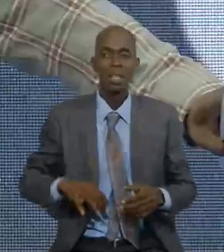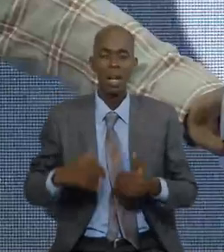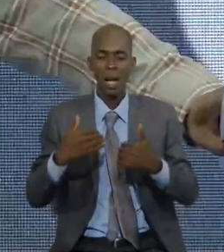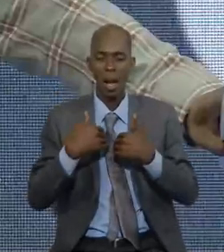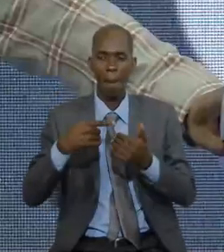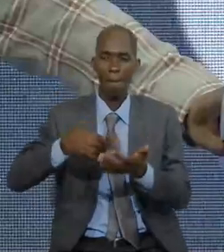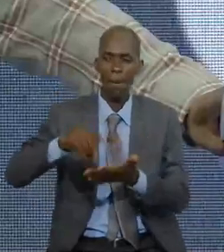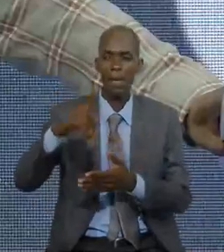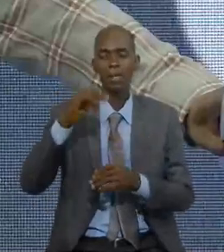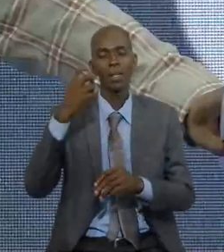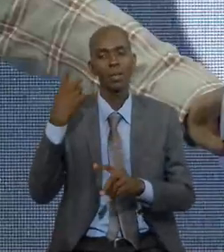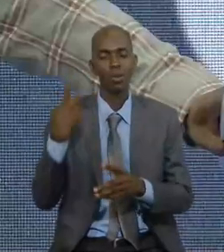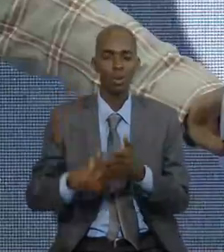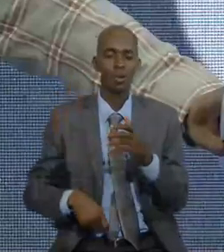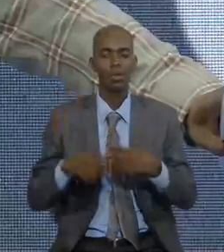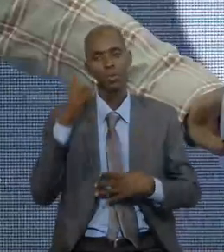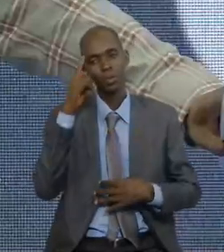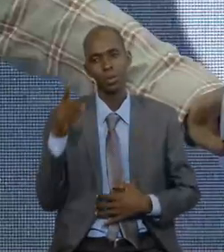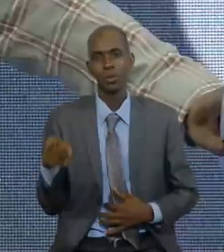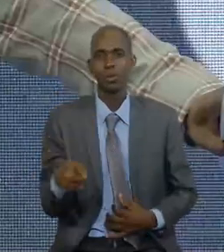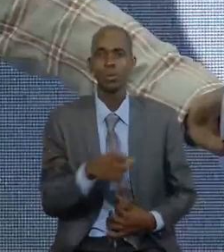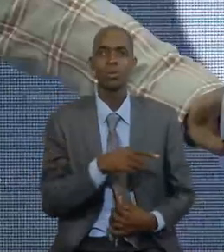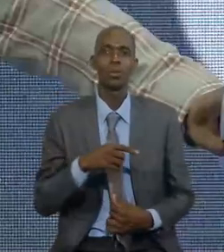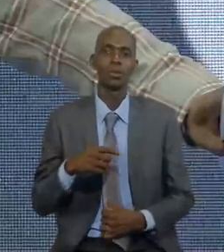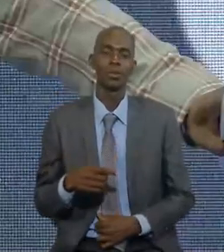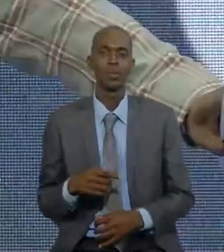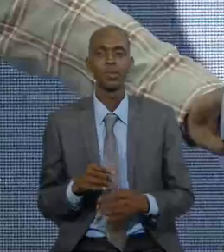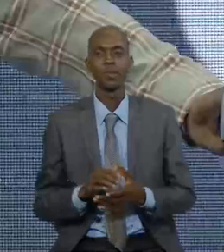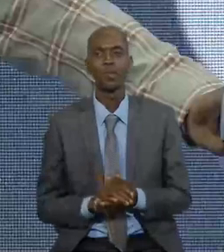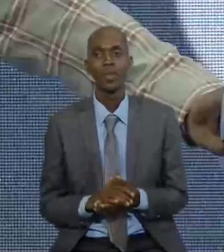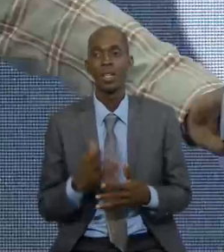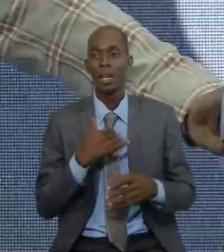parce que Christ est payé le prix aujourd'hui